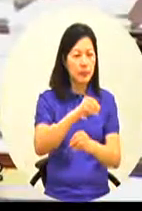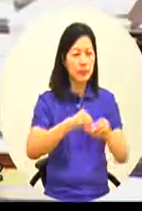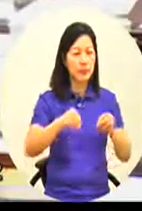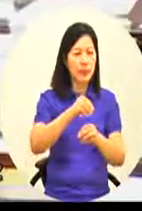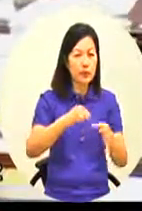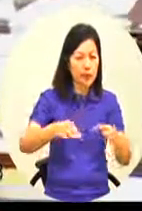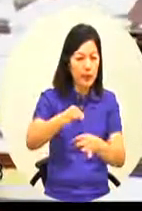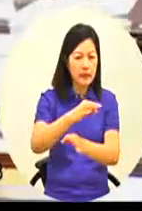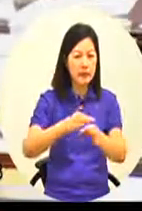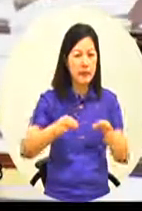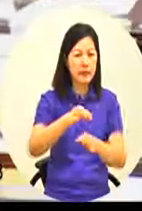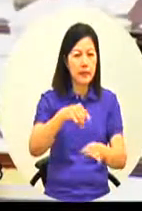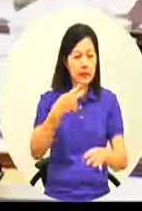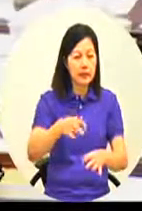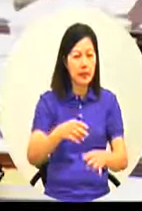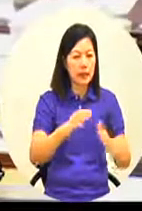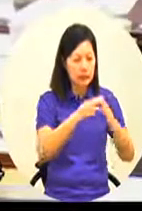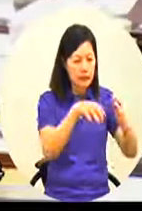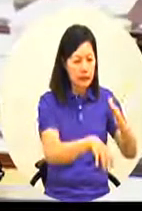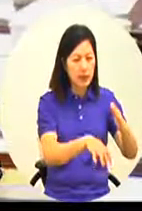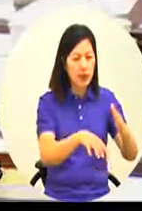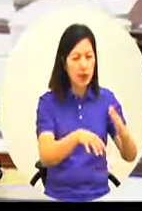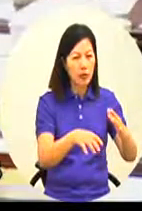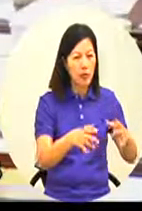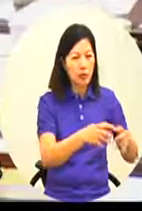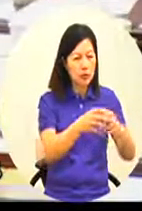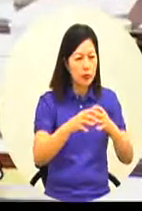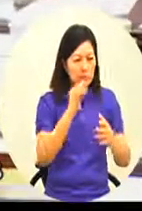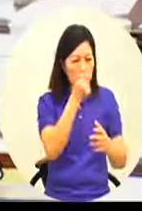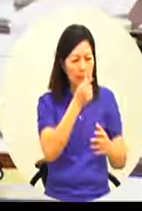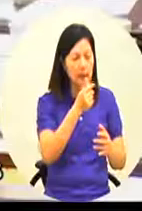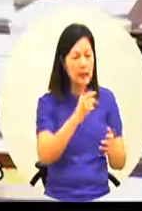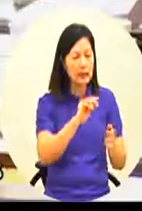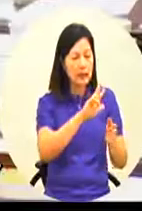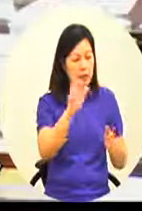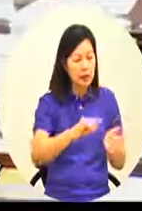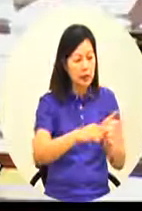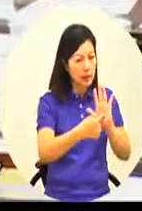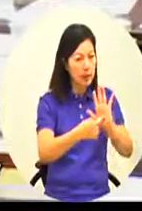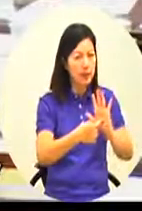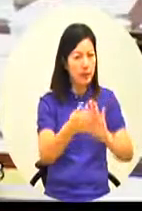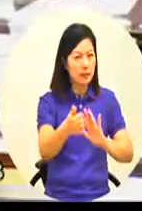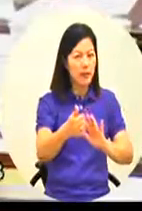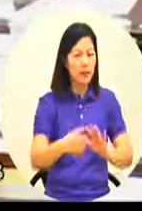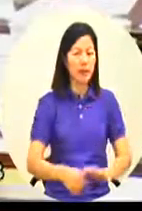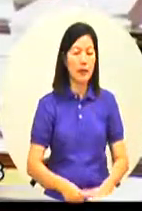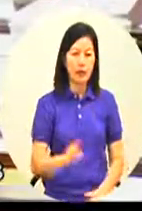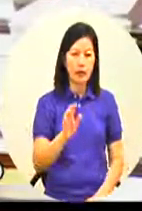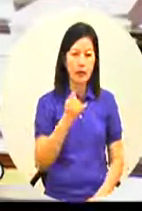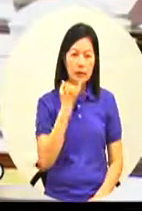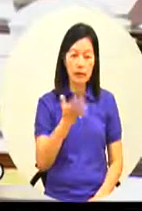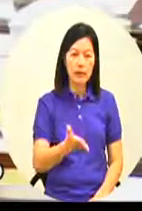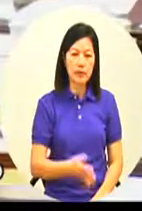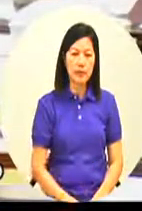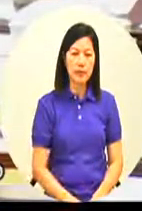让这个仓库群展现它的特色，这是请都发局长回答。 请都发局长答